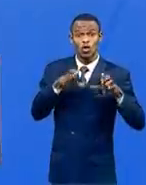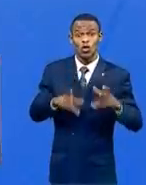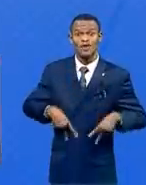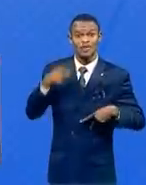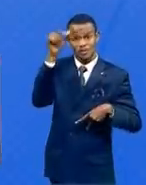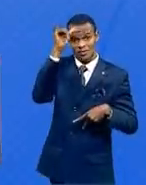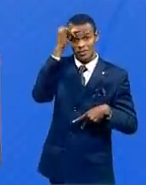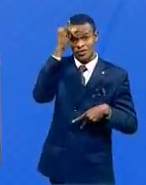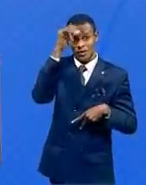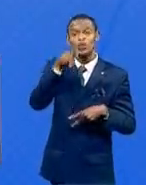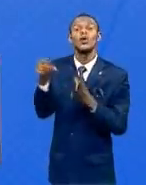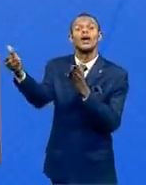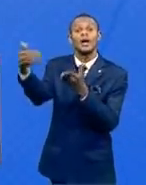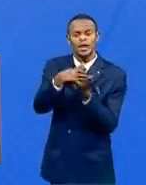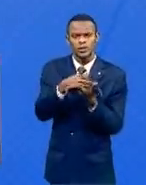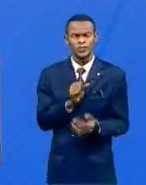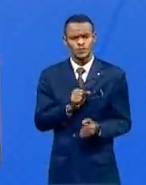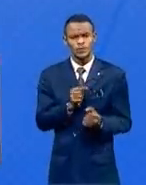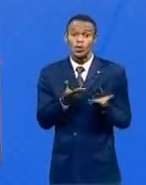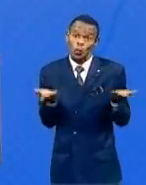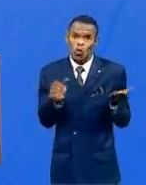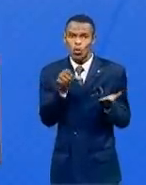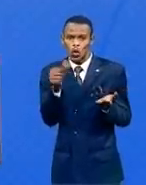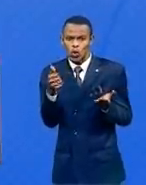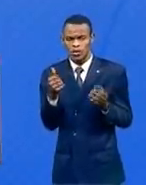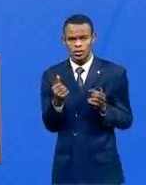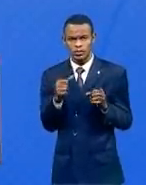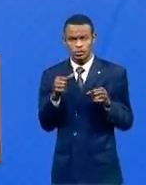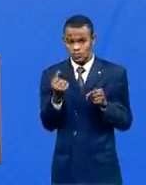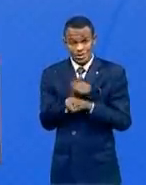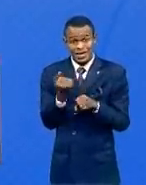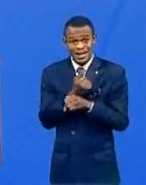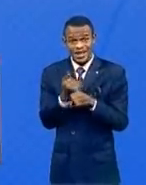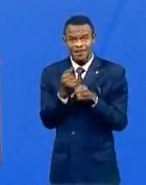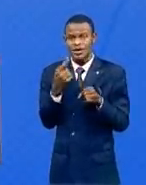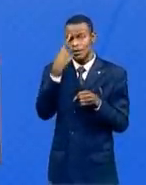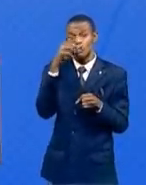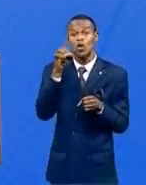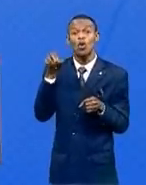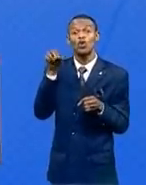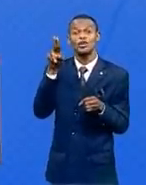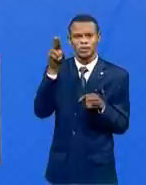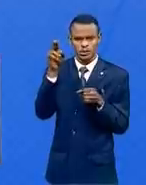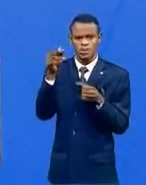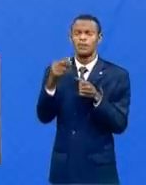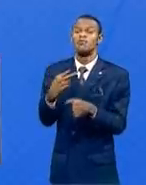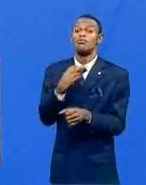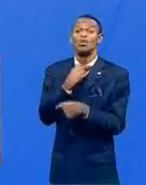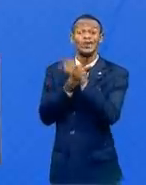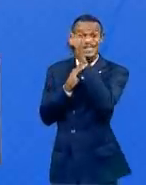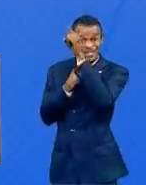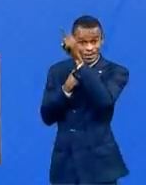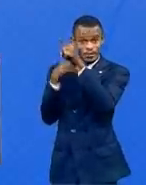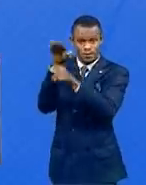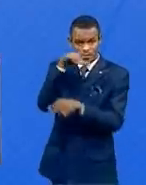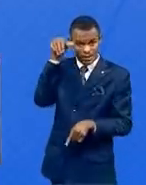et ceux travaillant pour la mission des Nations Unies au Congo bloqués dans leur pays d'origine pour leur retour en République démocratique du